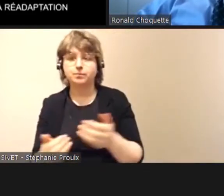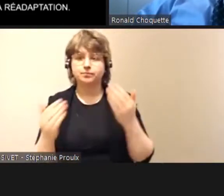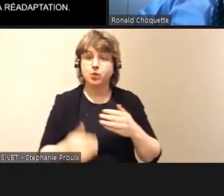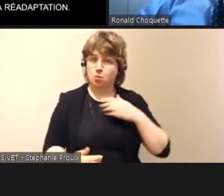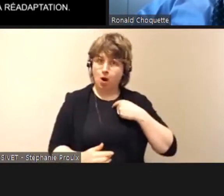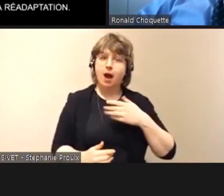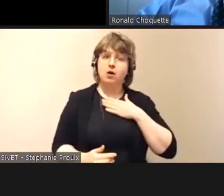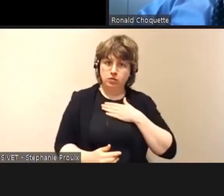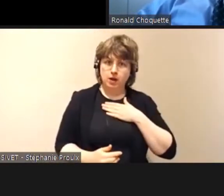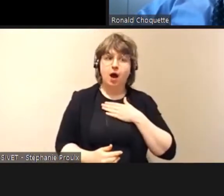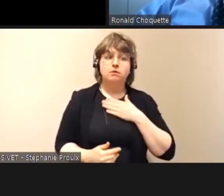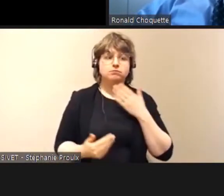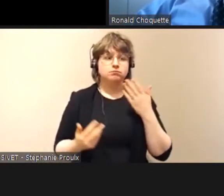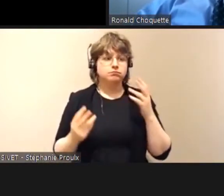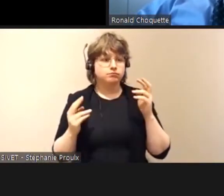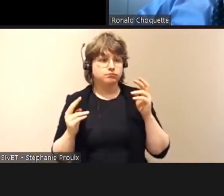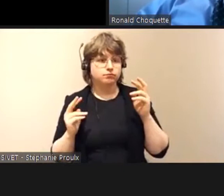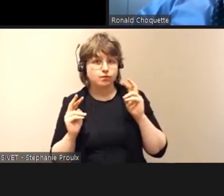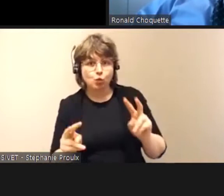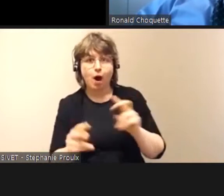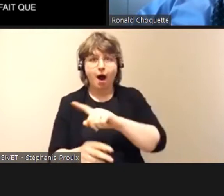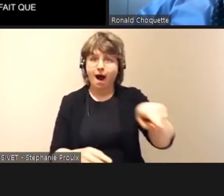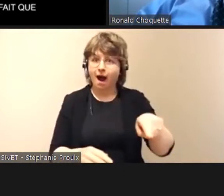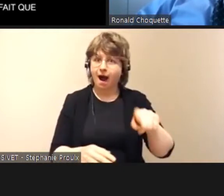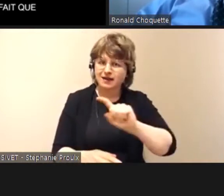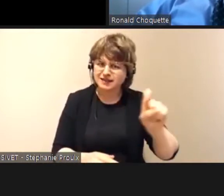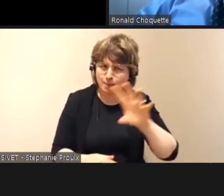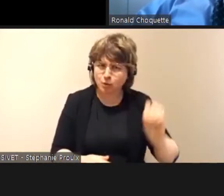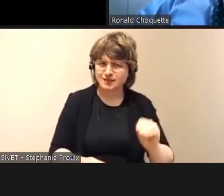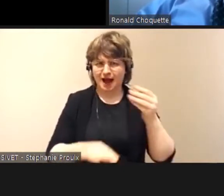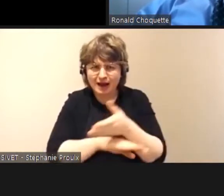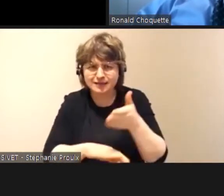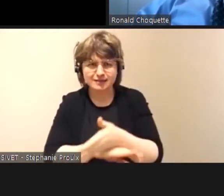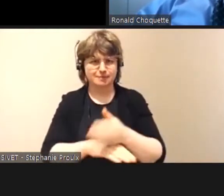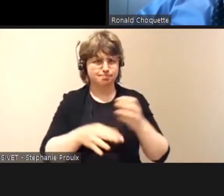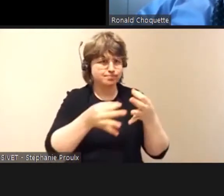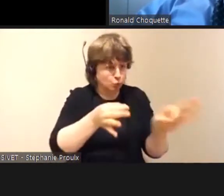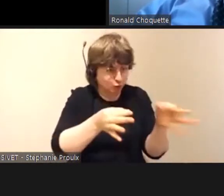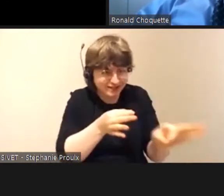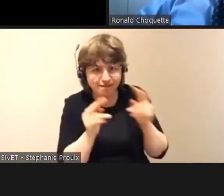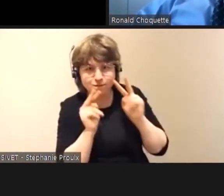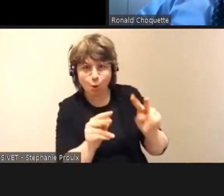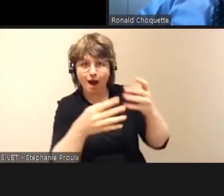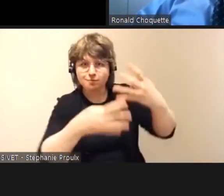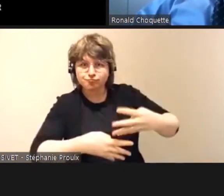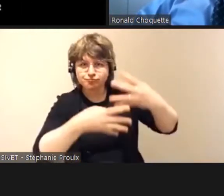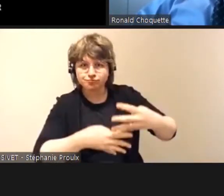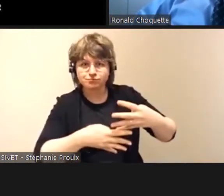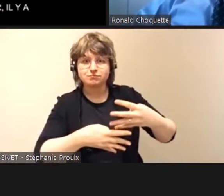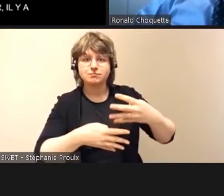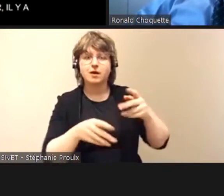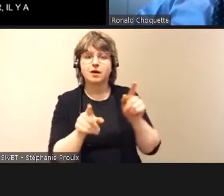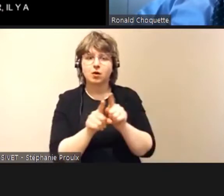du fait que c'est 100% accessible. Comme vous pouvez le voir, il y a le sous-titrage à l'écran et nous